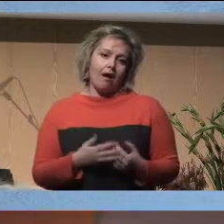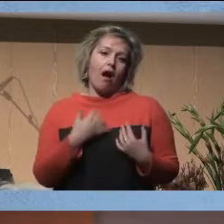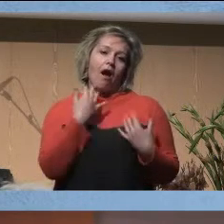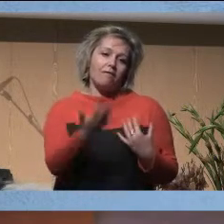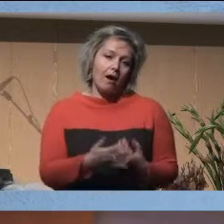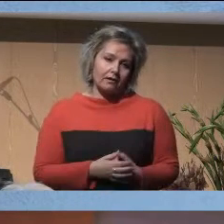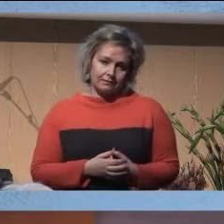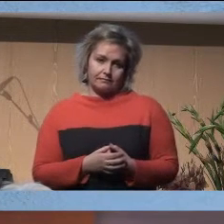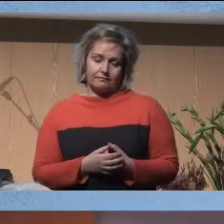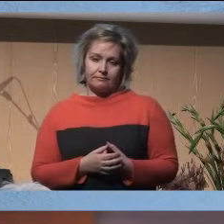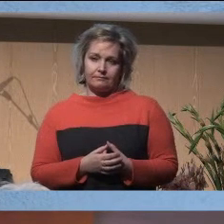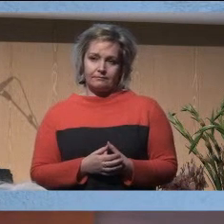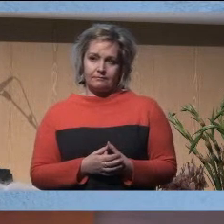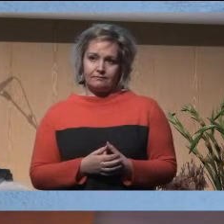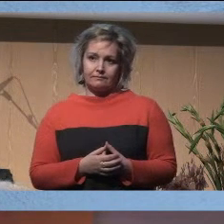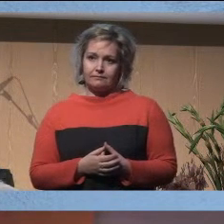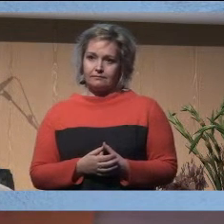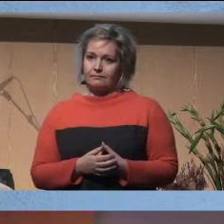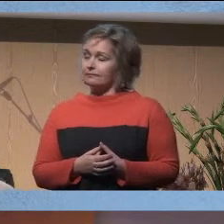Avmakt.